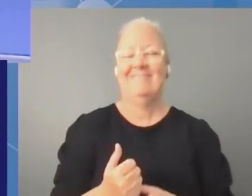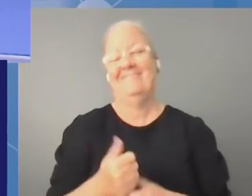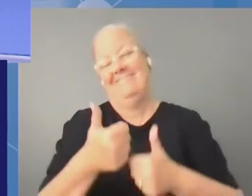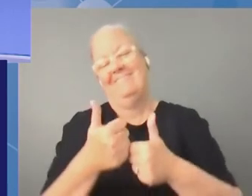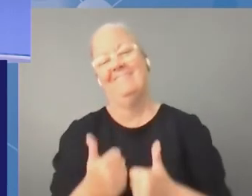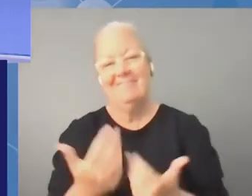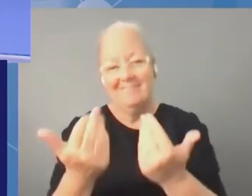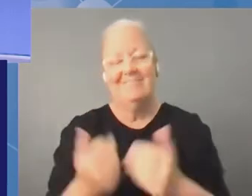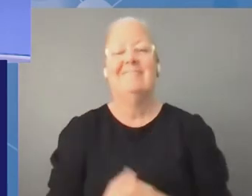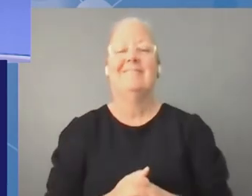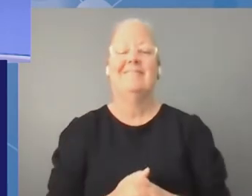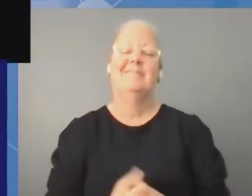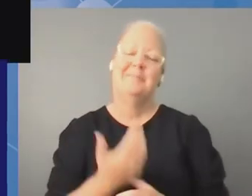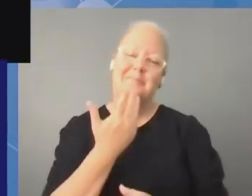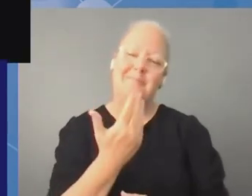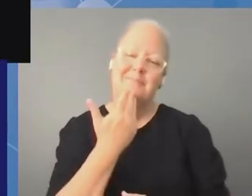好，